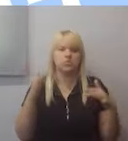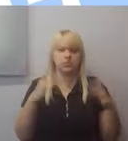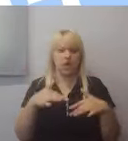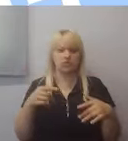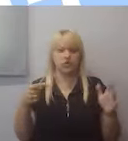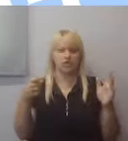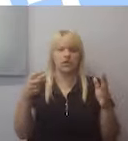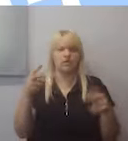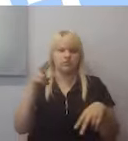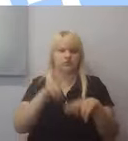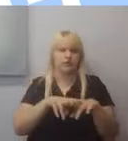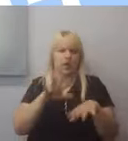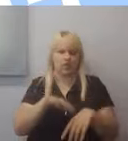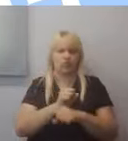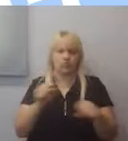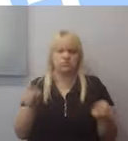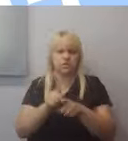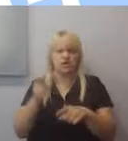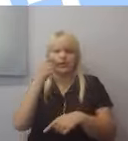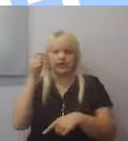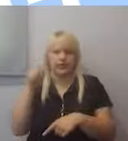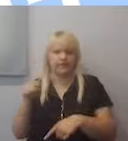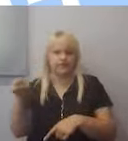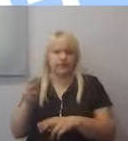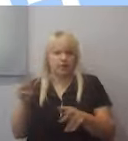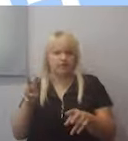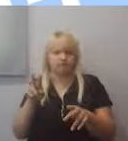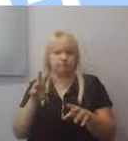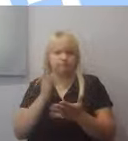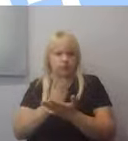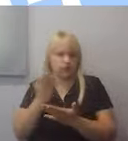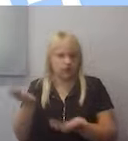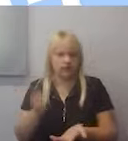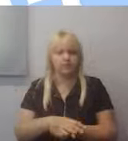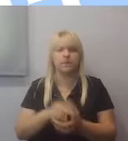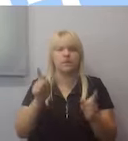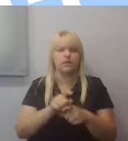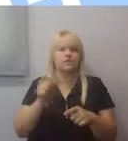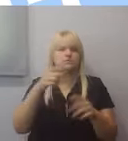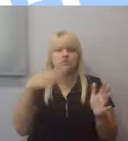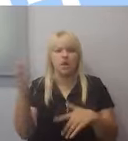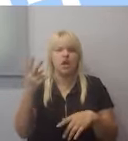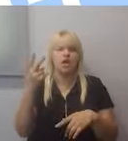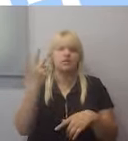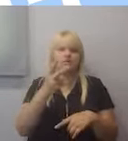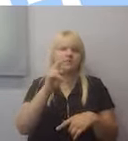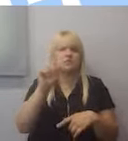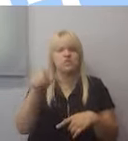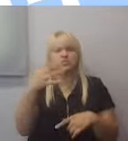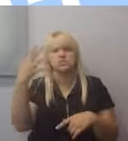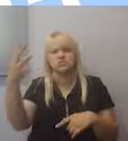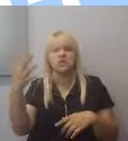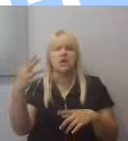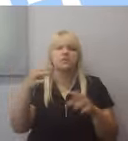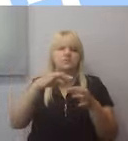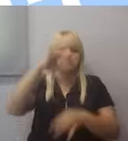no kijevas ja teiksim tīri jau kā tas notiekās ja kad vairāk kā 2,5 metu augstumā smilšu maisi tiek salikti